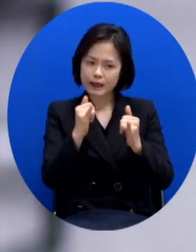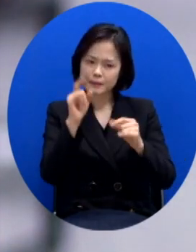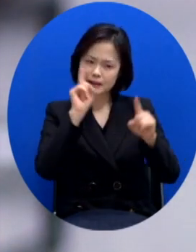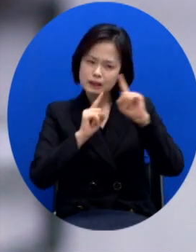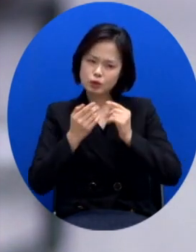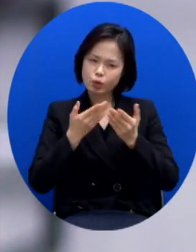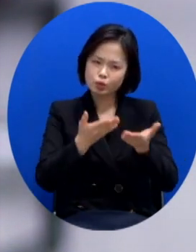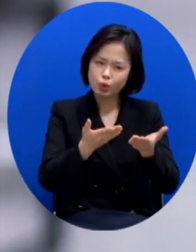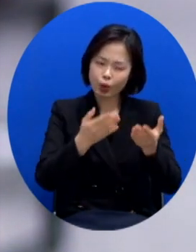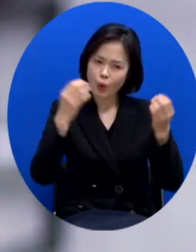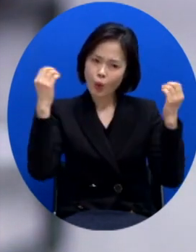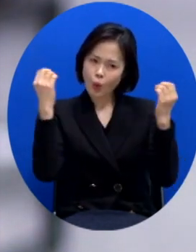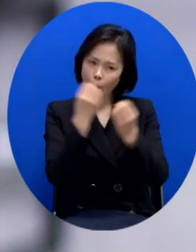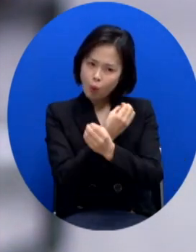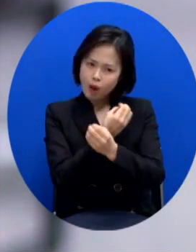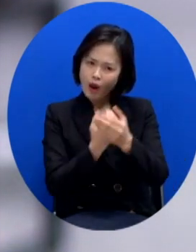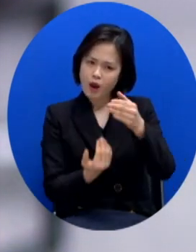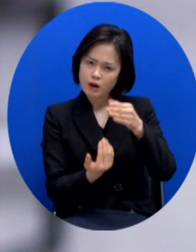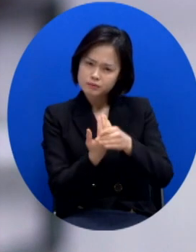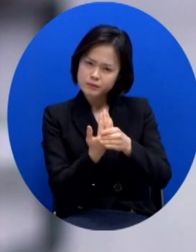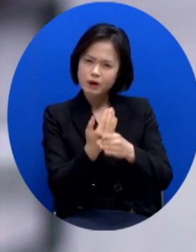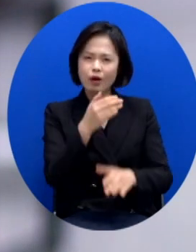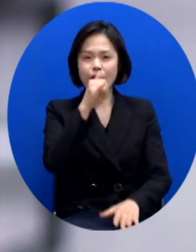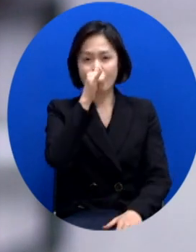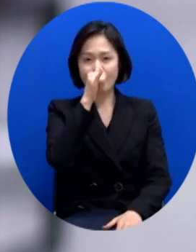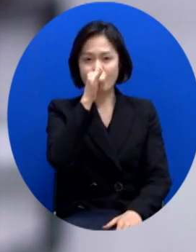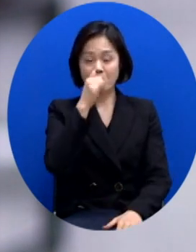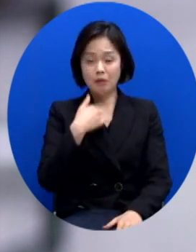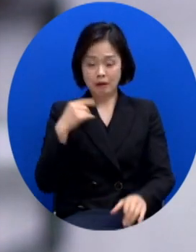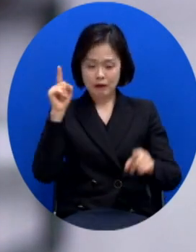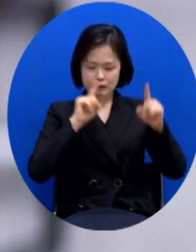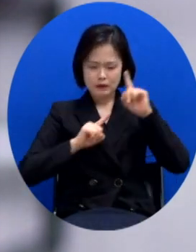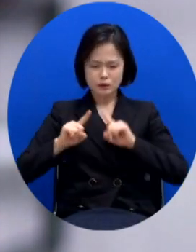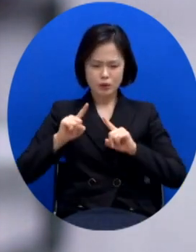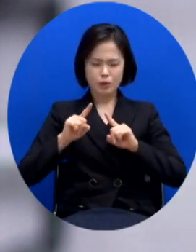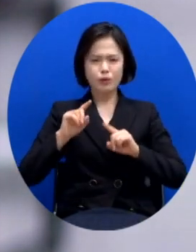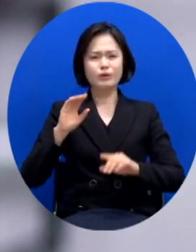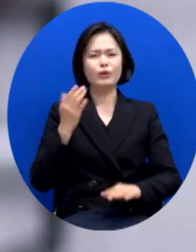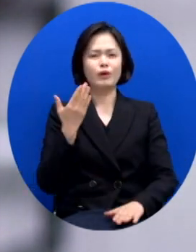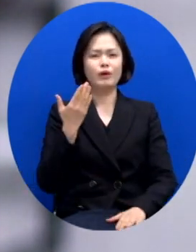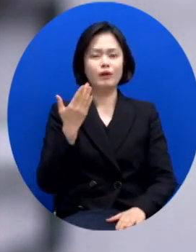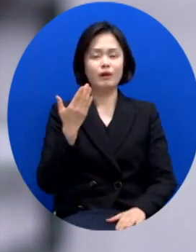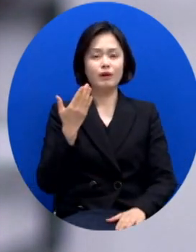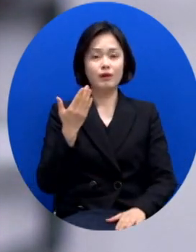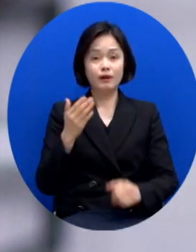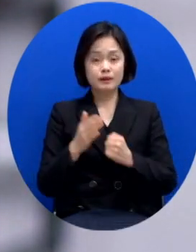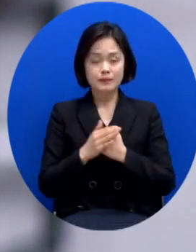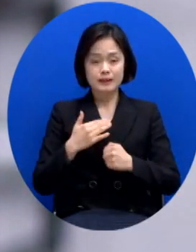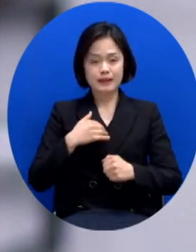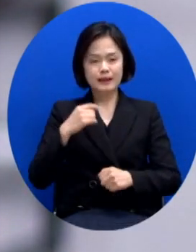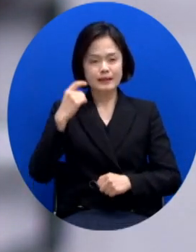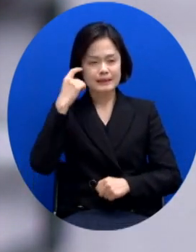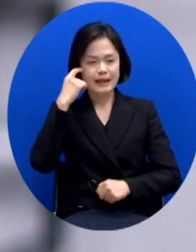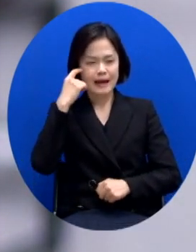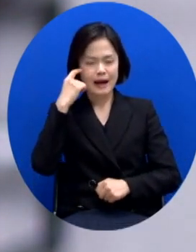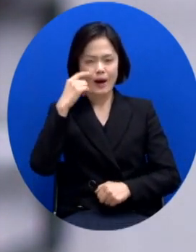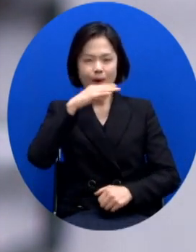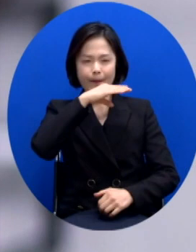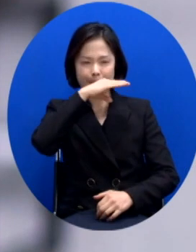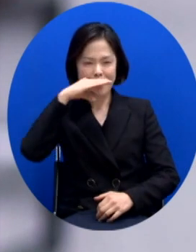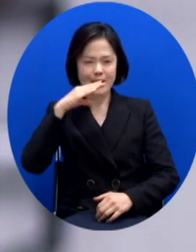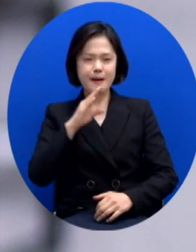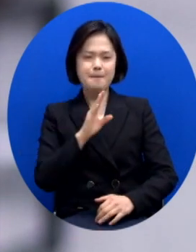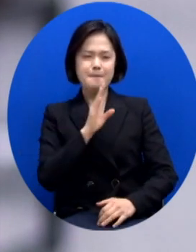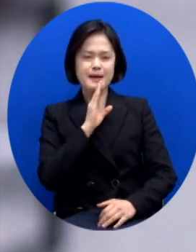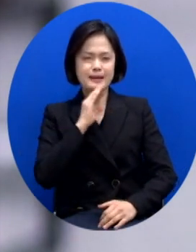상처를 받기도 합니다 내 생각만이 옳다고 주장하는 고정관념은 우리